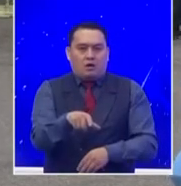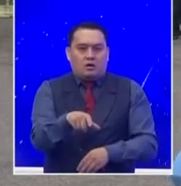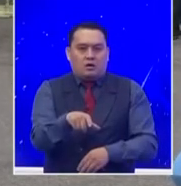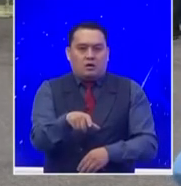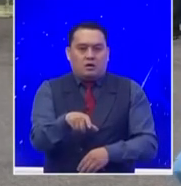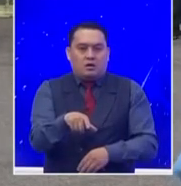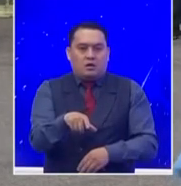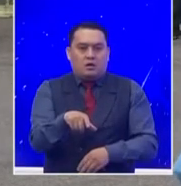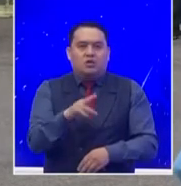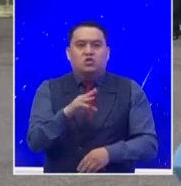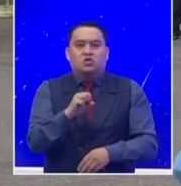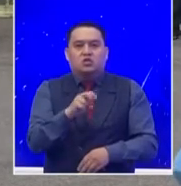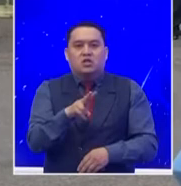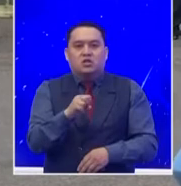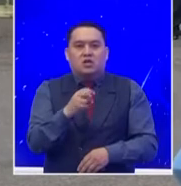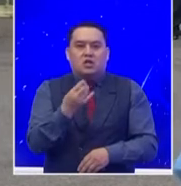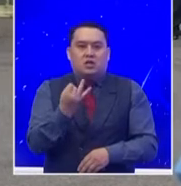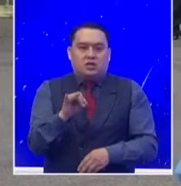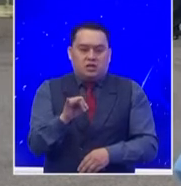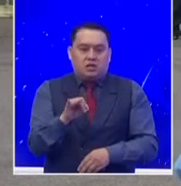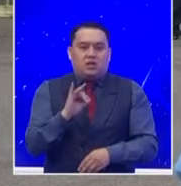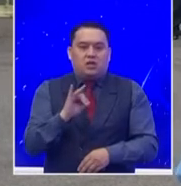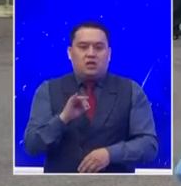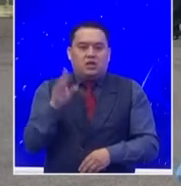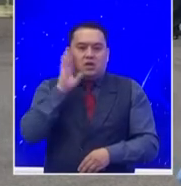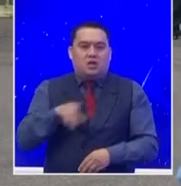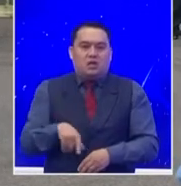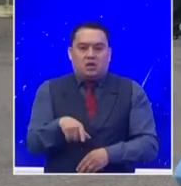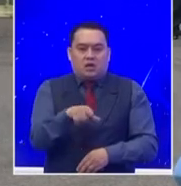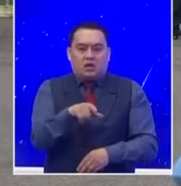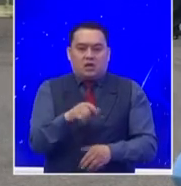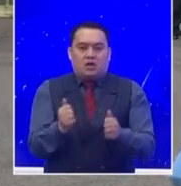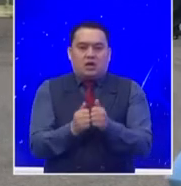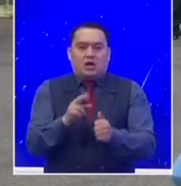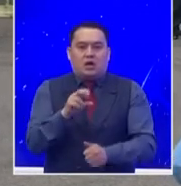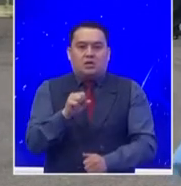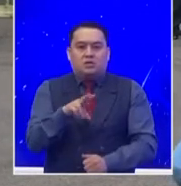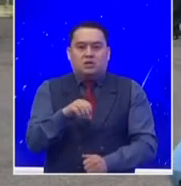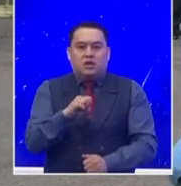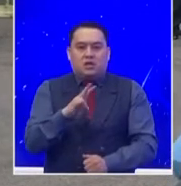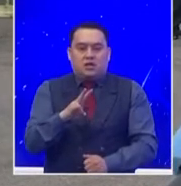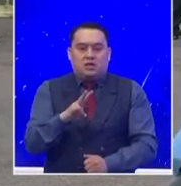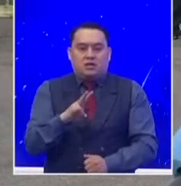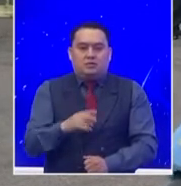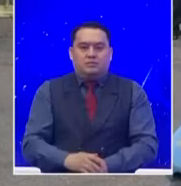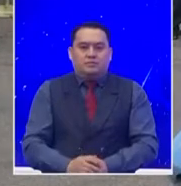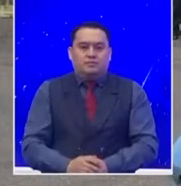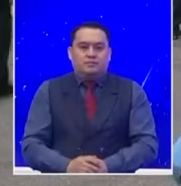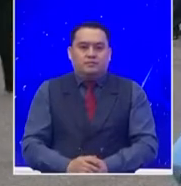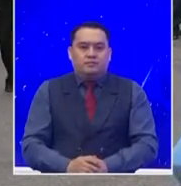потом по реке Шенгельдета в Чингельдинском сельском округе и побережье река Каскеленко в Зареченском сельском округе.